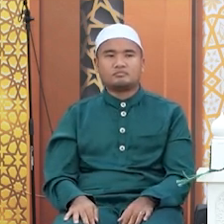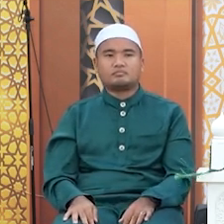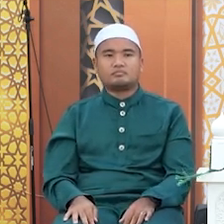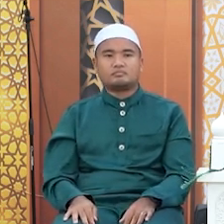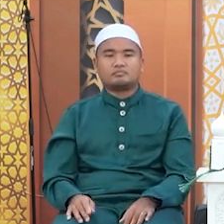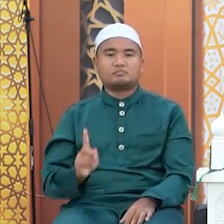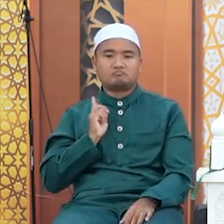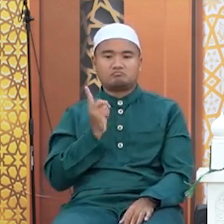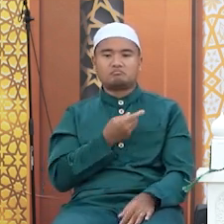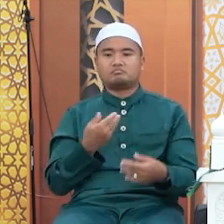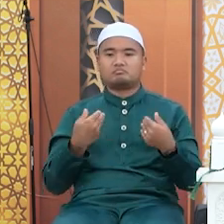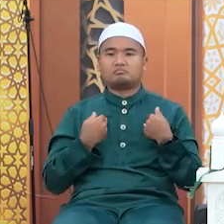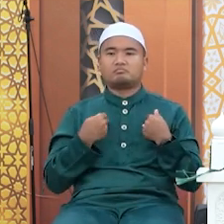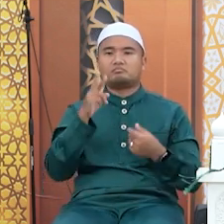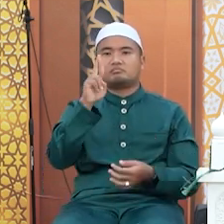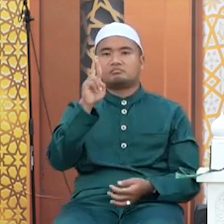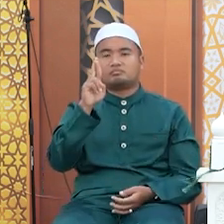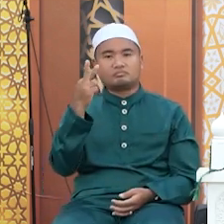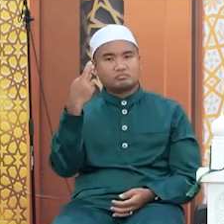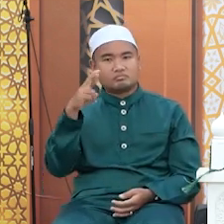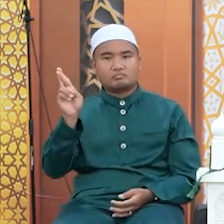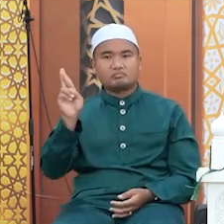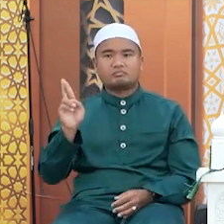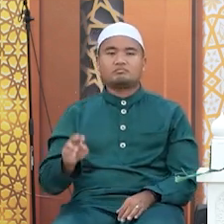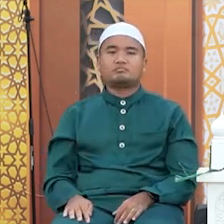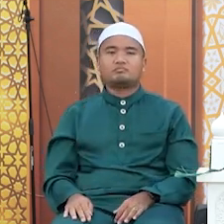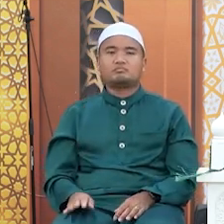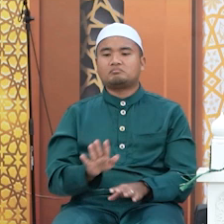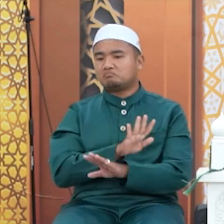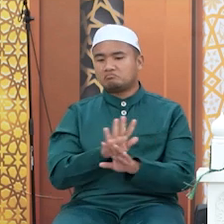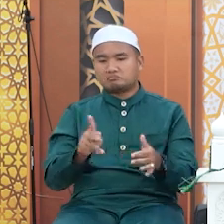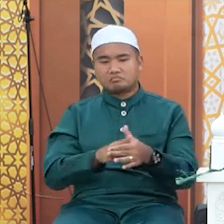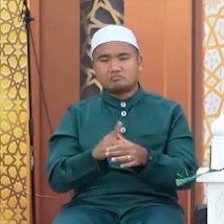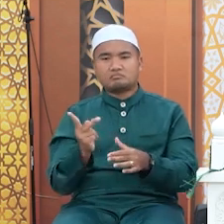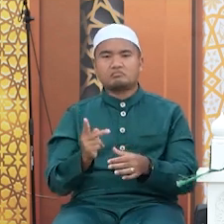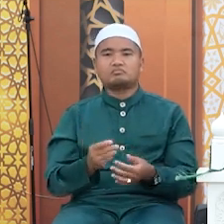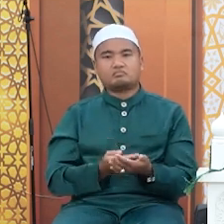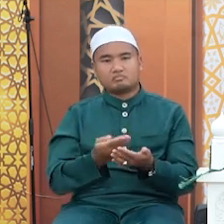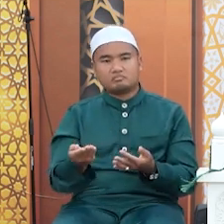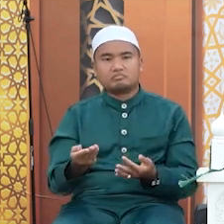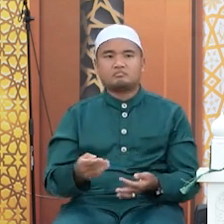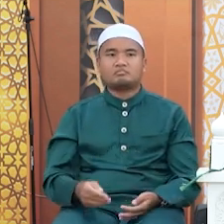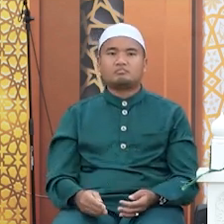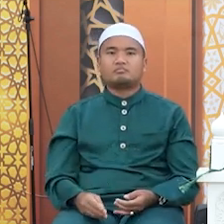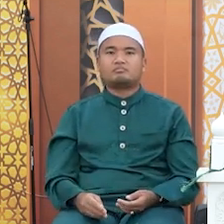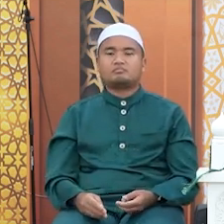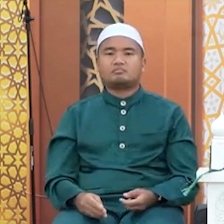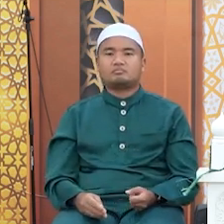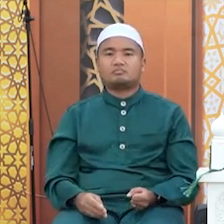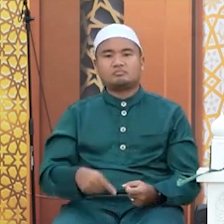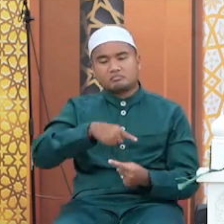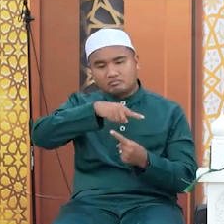Kita ada duit 1,000, tak kena keluar zakat, tak cukup nisab. Ada hak dia. Bila lebih dalam jumlah